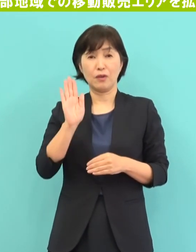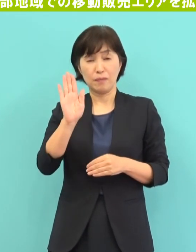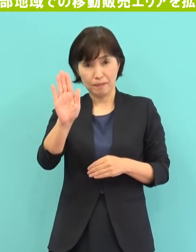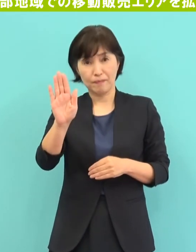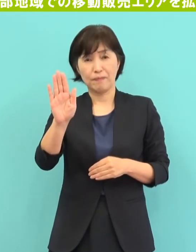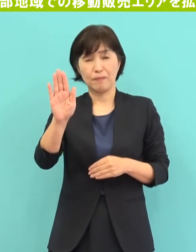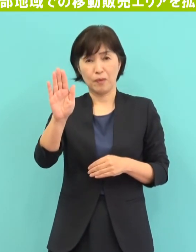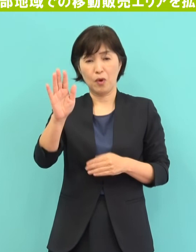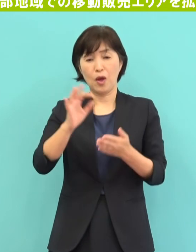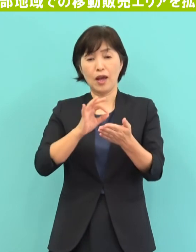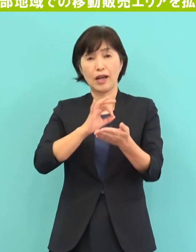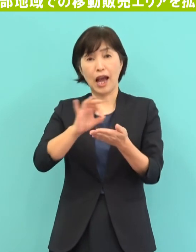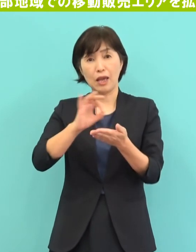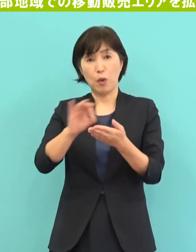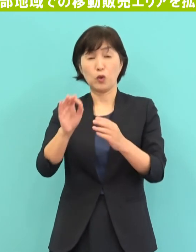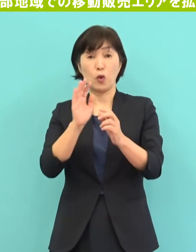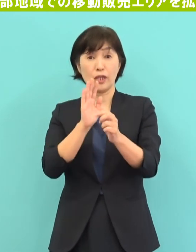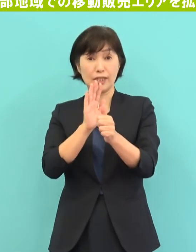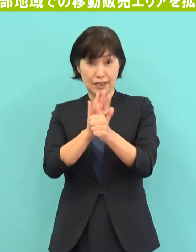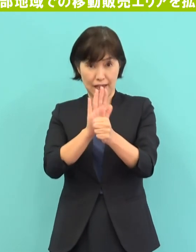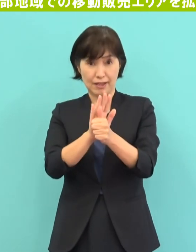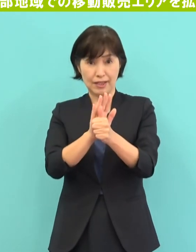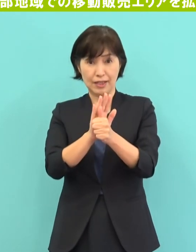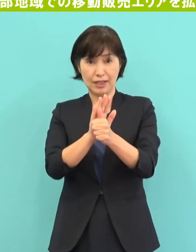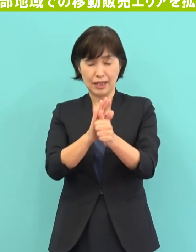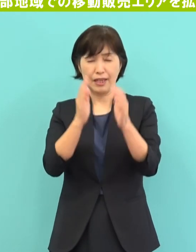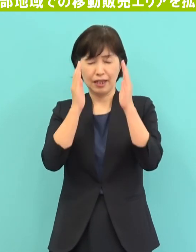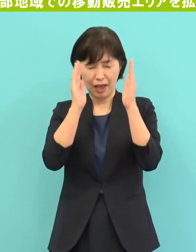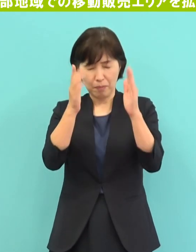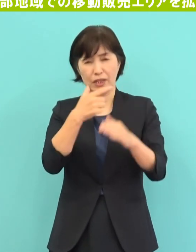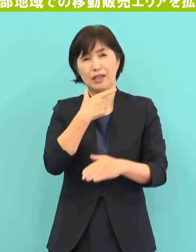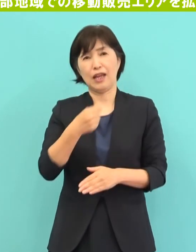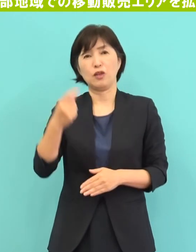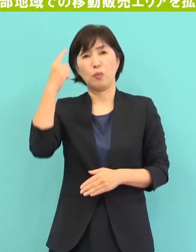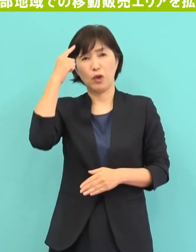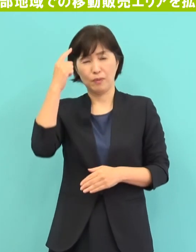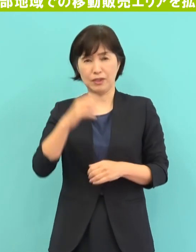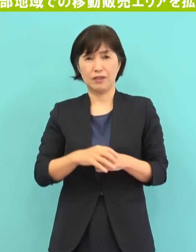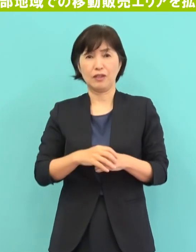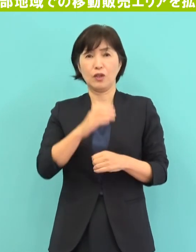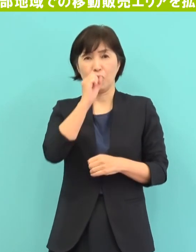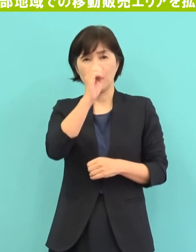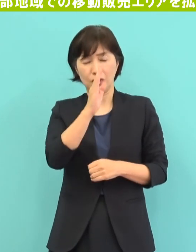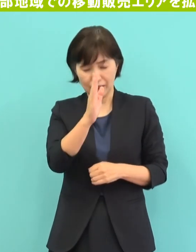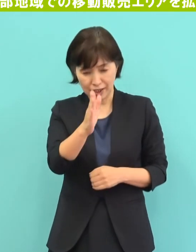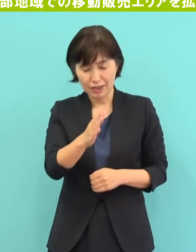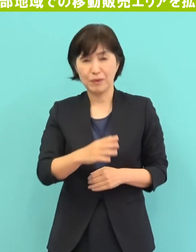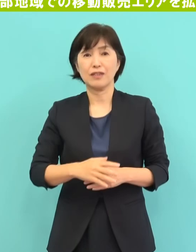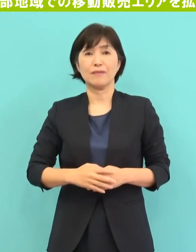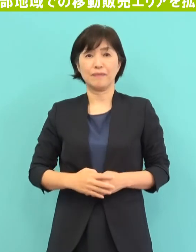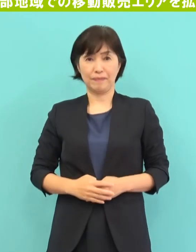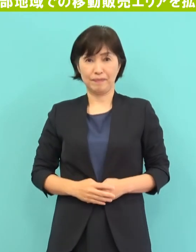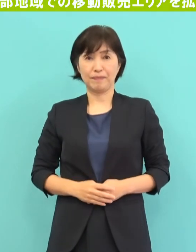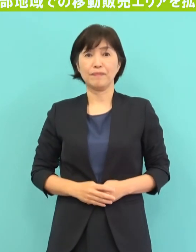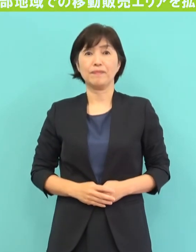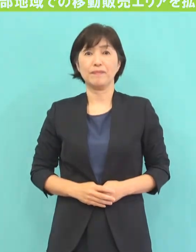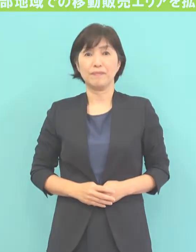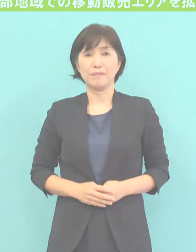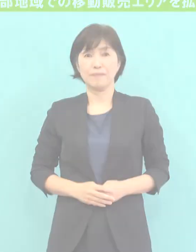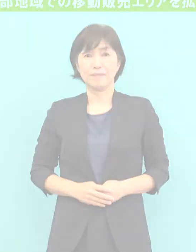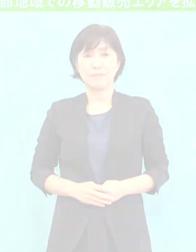引き続きあの買い物支援に力を入れていきたいと思っておりますのでよろしくお願い致します以上でございます